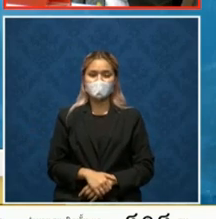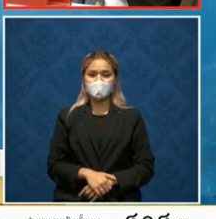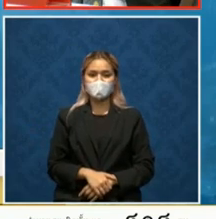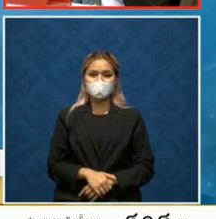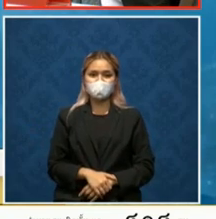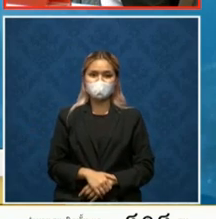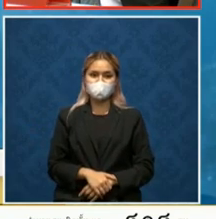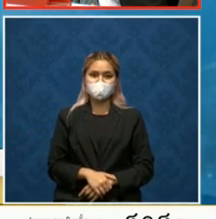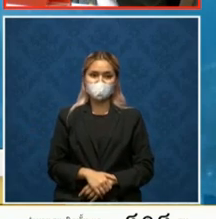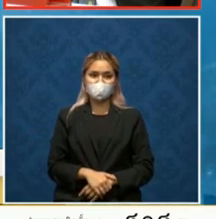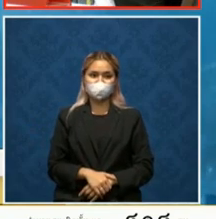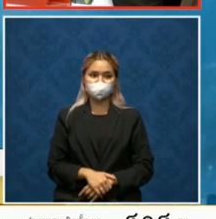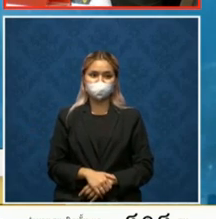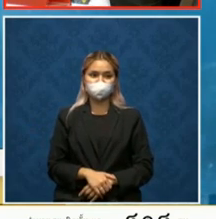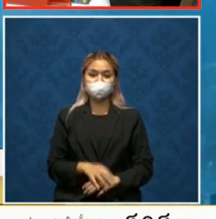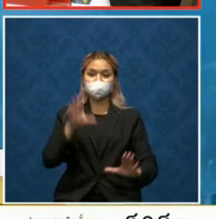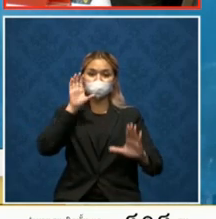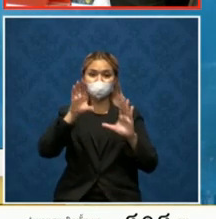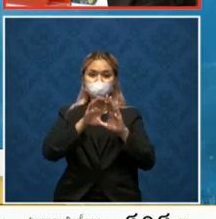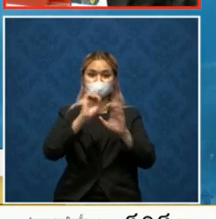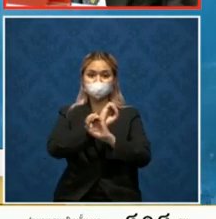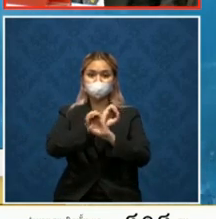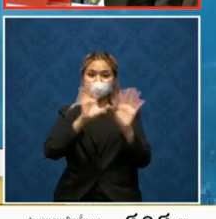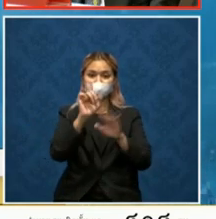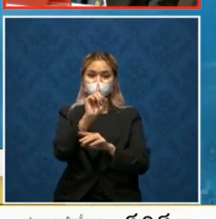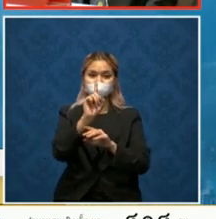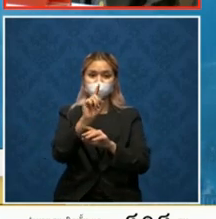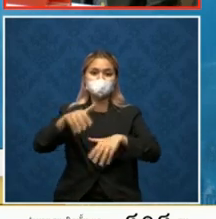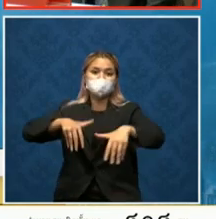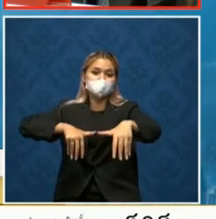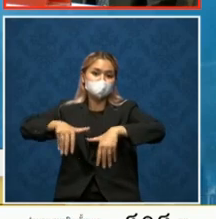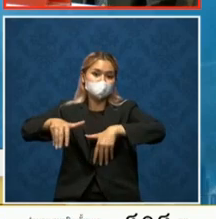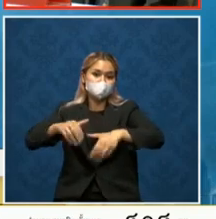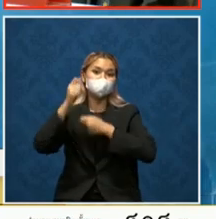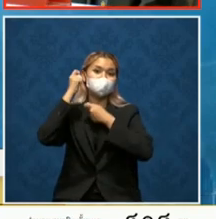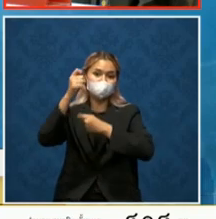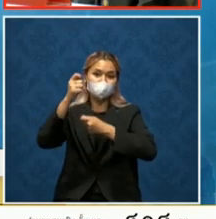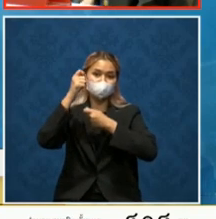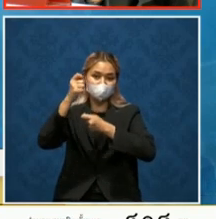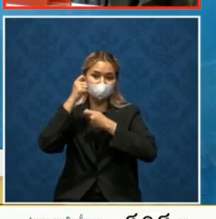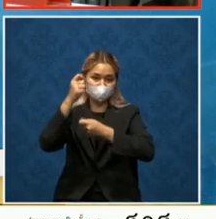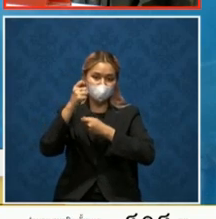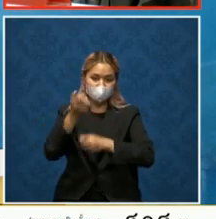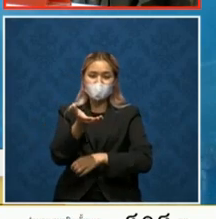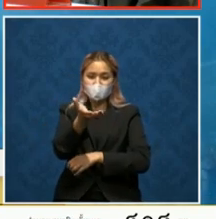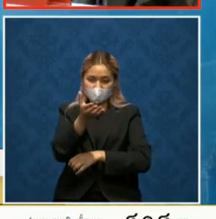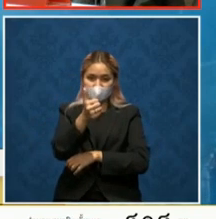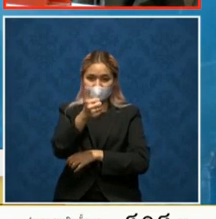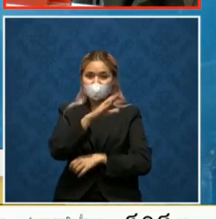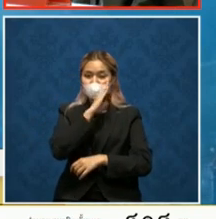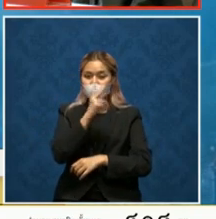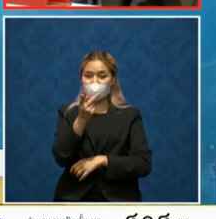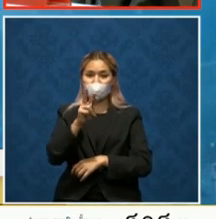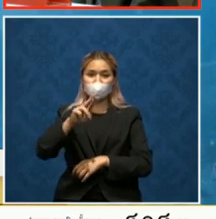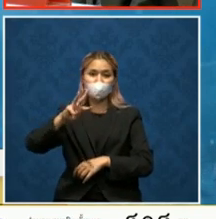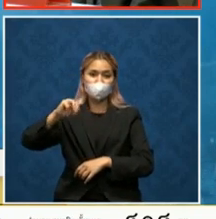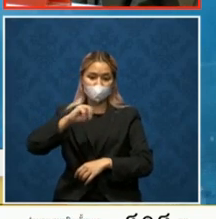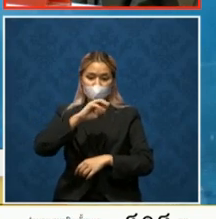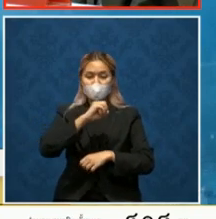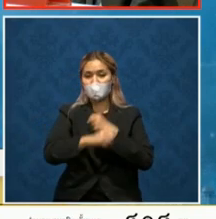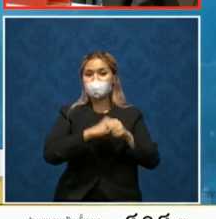สิ่งที่มันปรากฏแบบนี้ชาวบ้านก็เรียกร้องทวงถามแล้วเมื่อมีมติของครมตั้งแต่